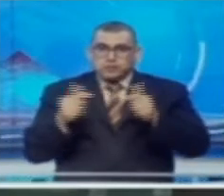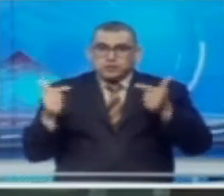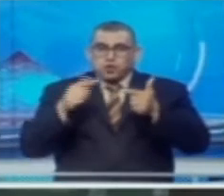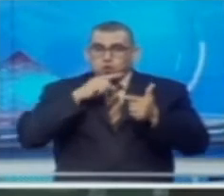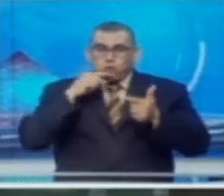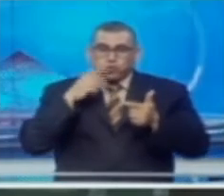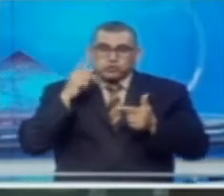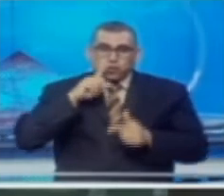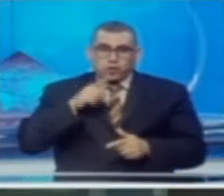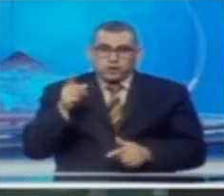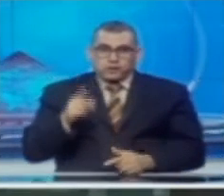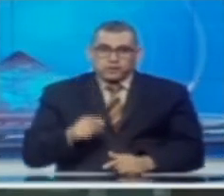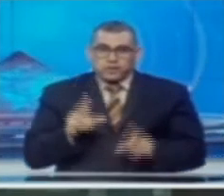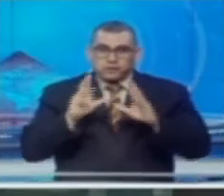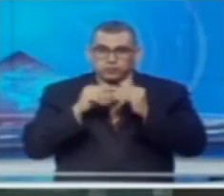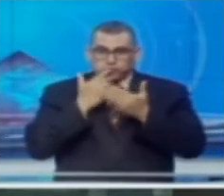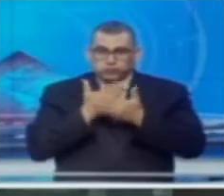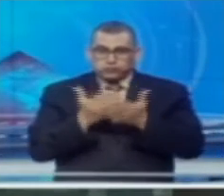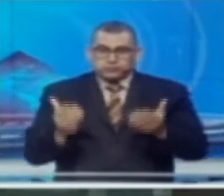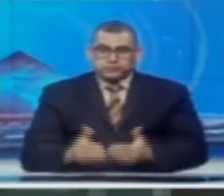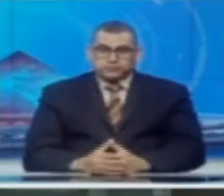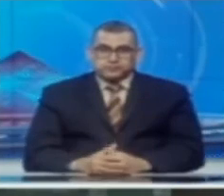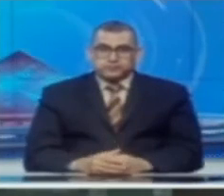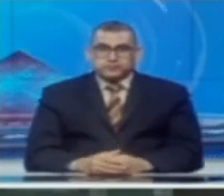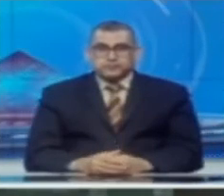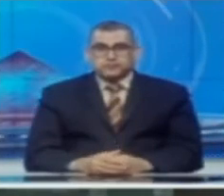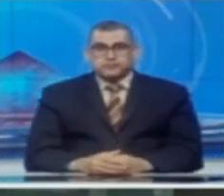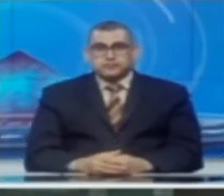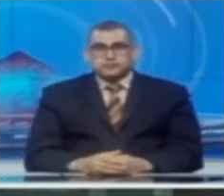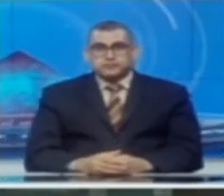الأوكراني. من الجامعة العربية منذر أبو دوح، التلفزيون المصري.